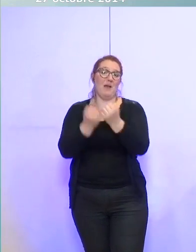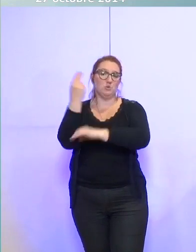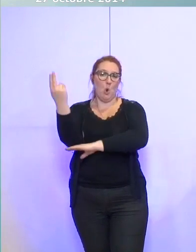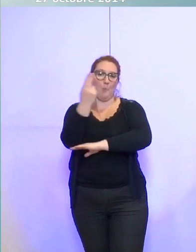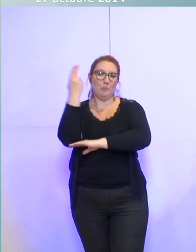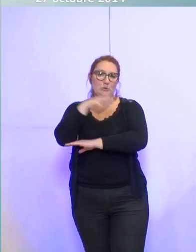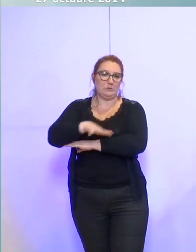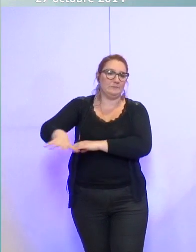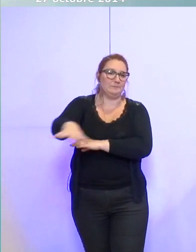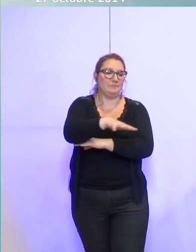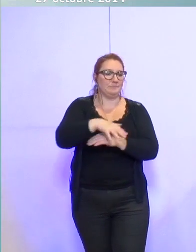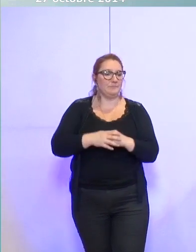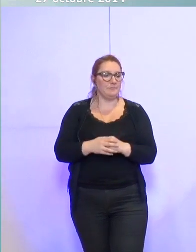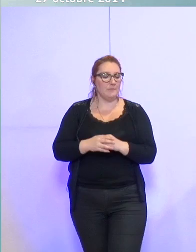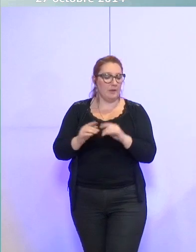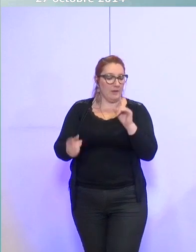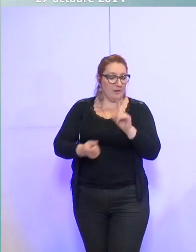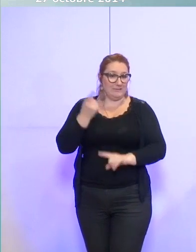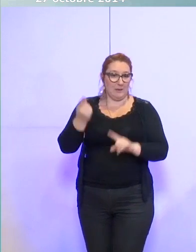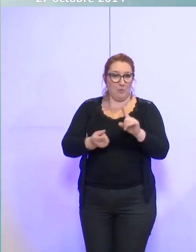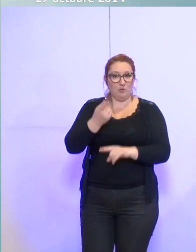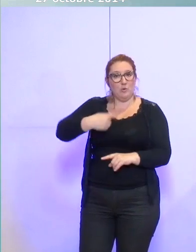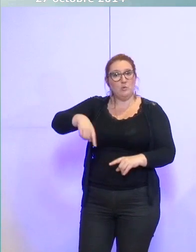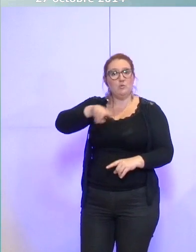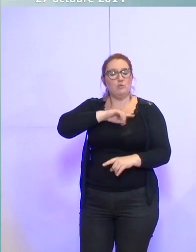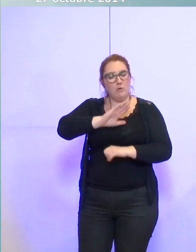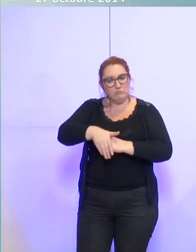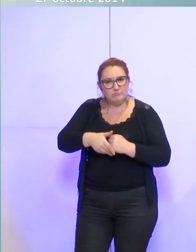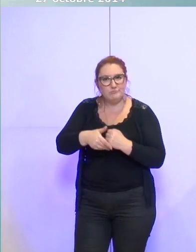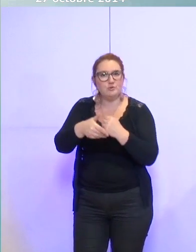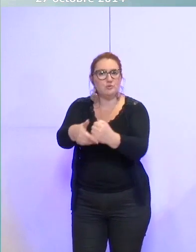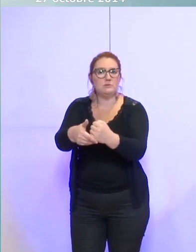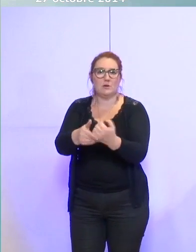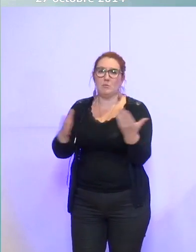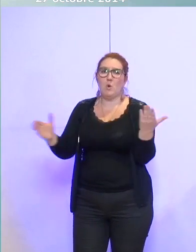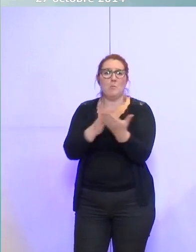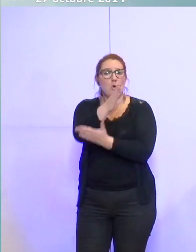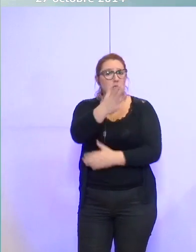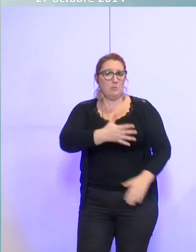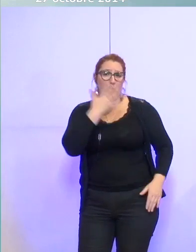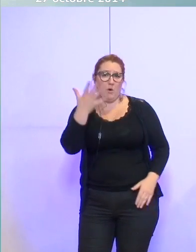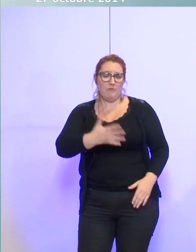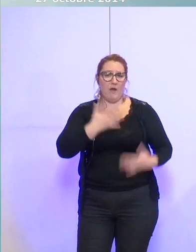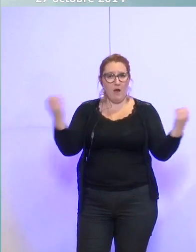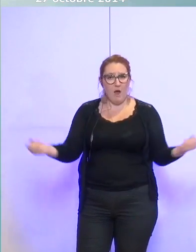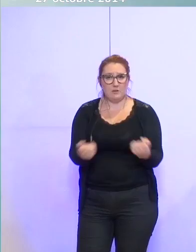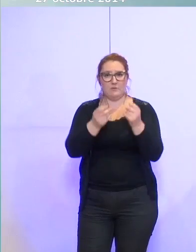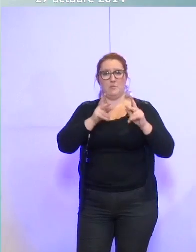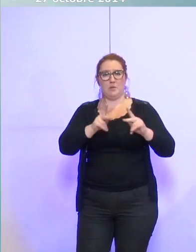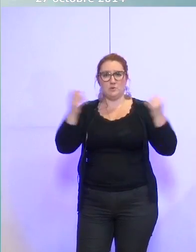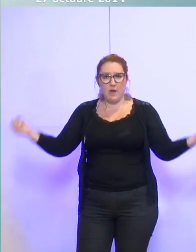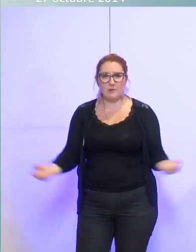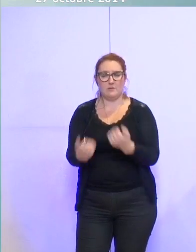de soutenir, dans le cadre de l'opération Campus, un tel projet qui vise à accueillir les activités pédagogiques et scientifiques les